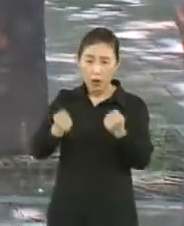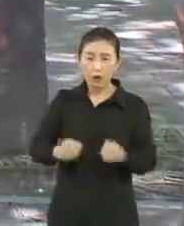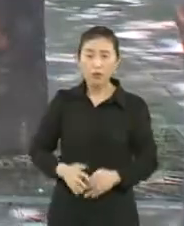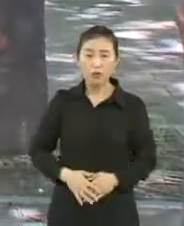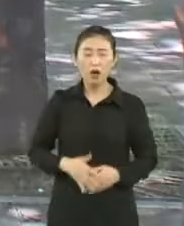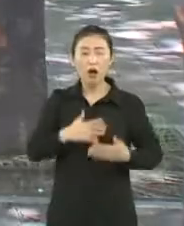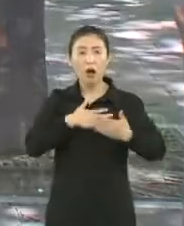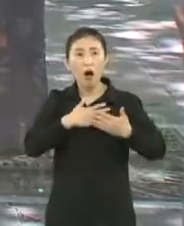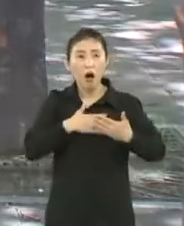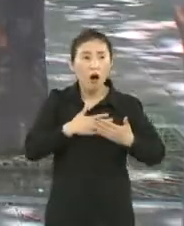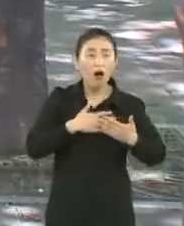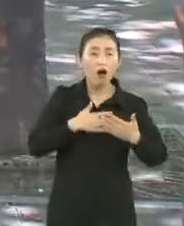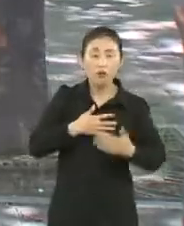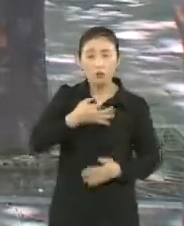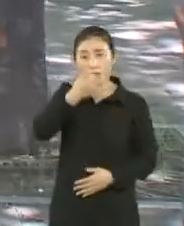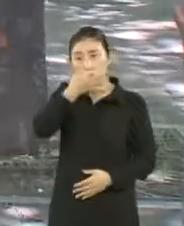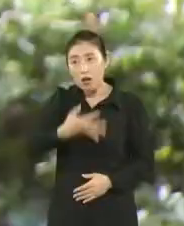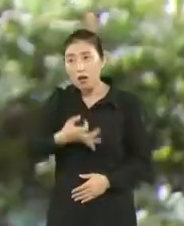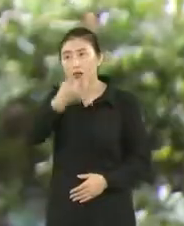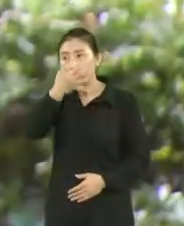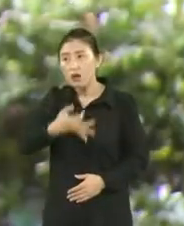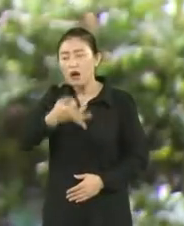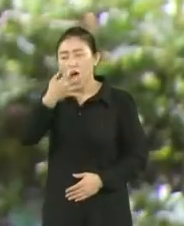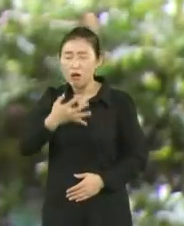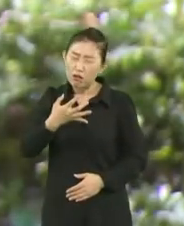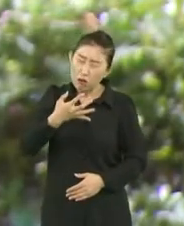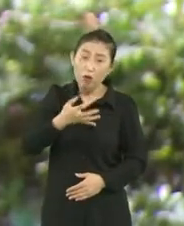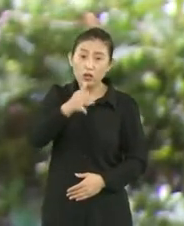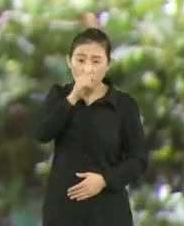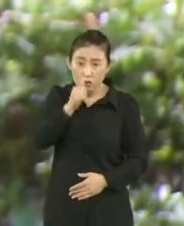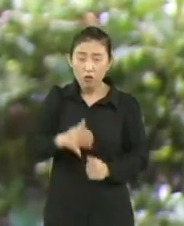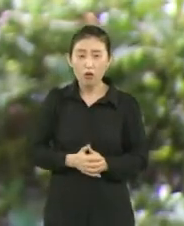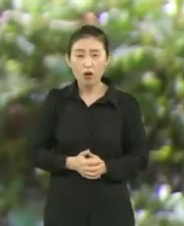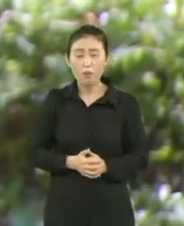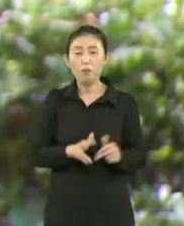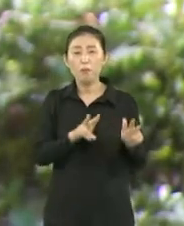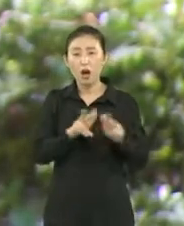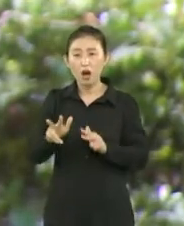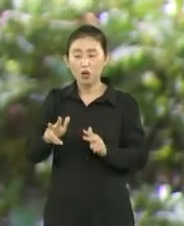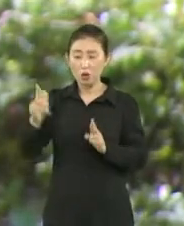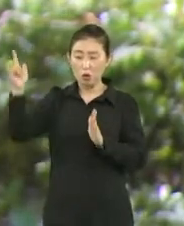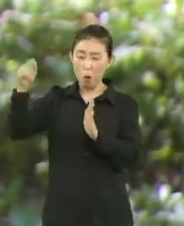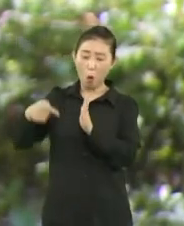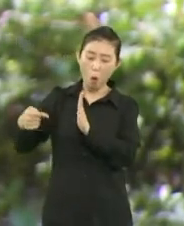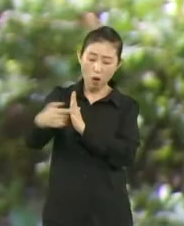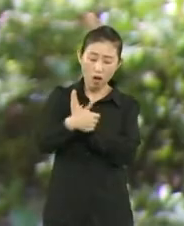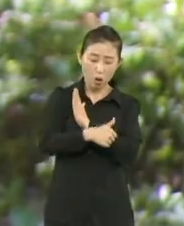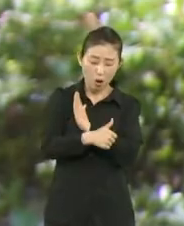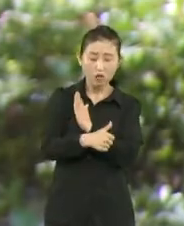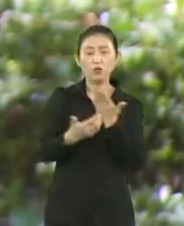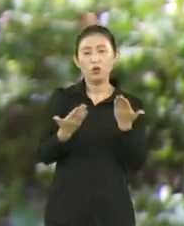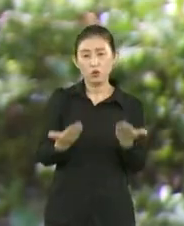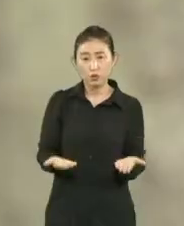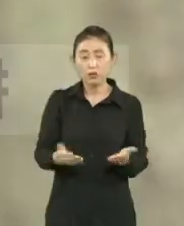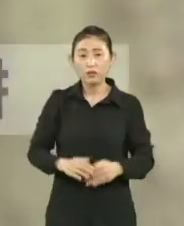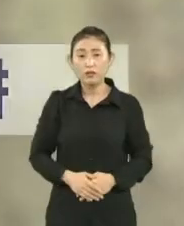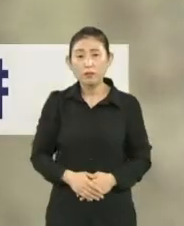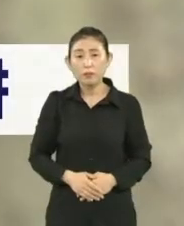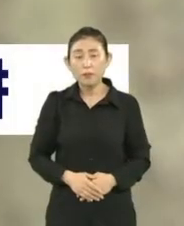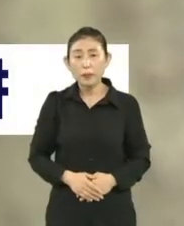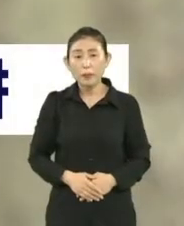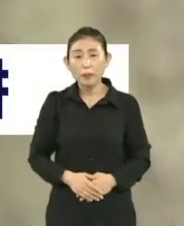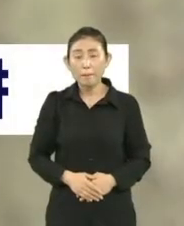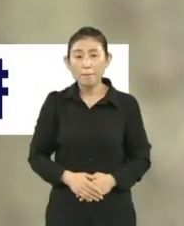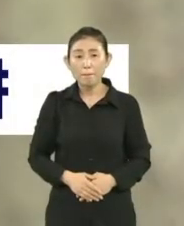가생이 두근거리고 호흡이 가 까지는 등 증상이 있으면 곧바로 그늘로 이동의 휴식을 취해야 합니다 특히